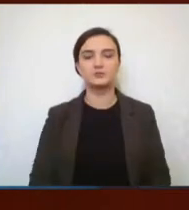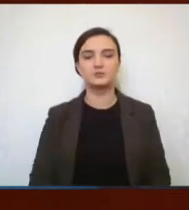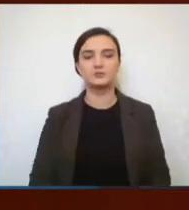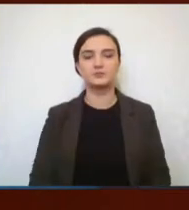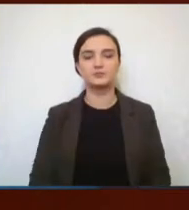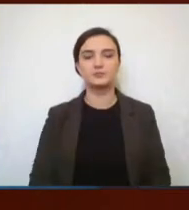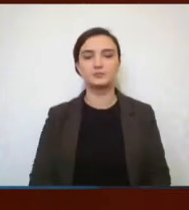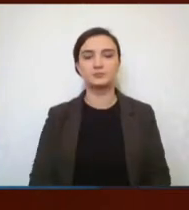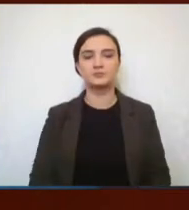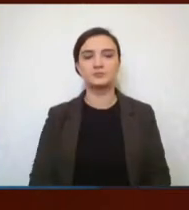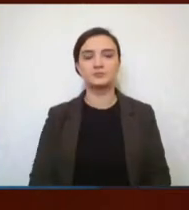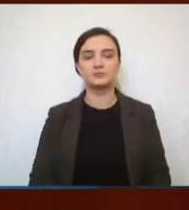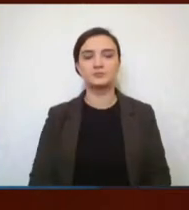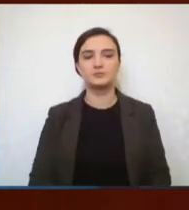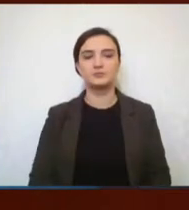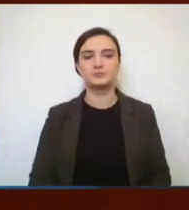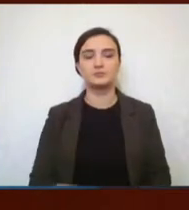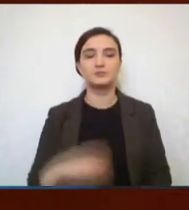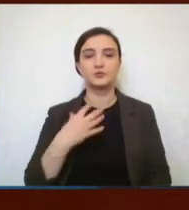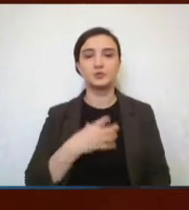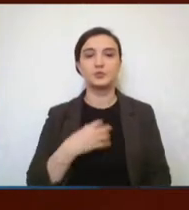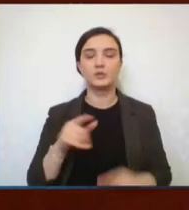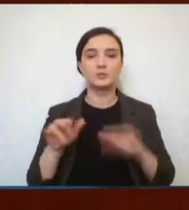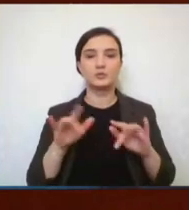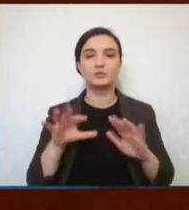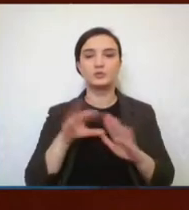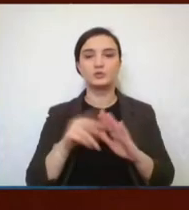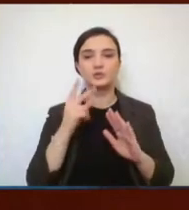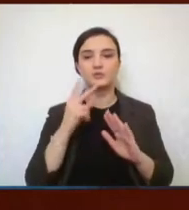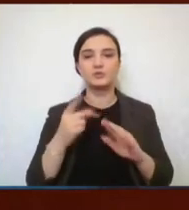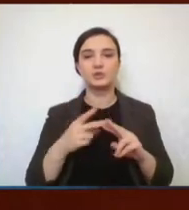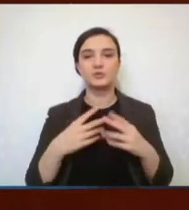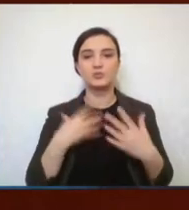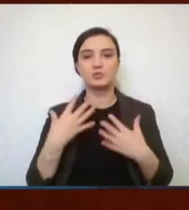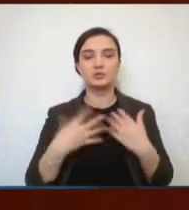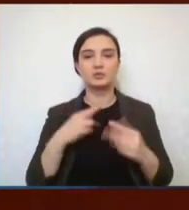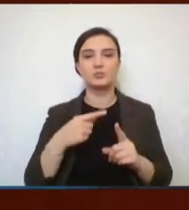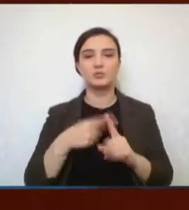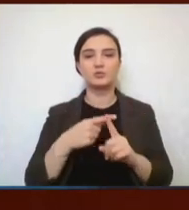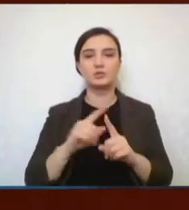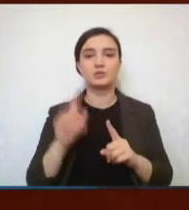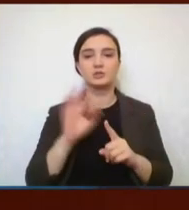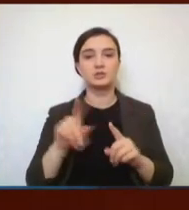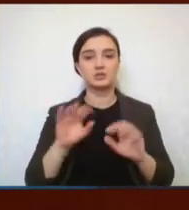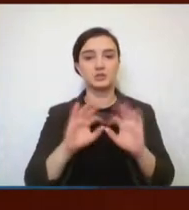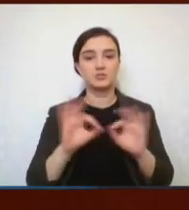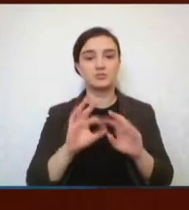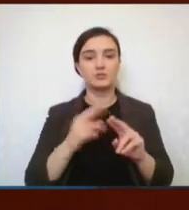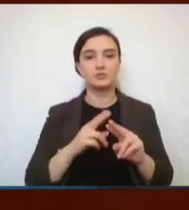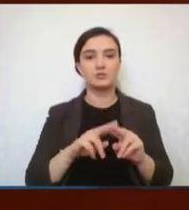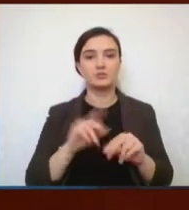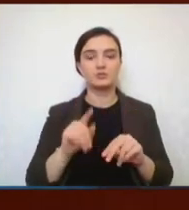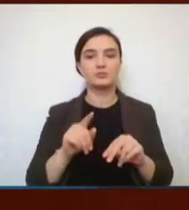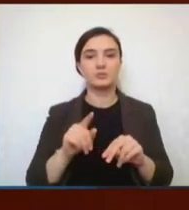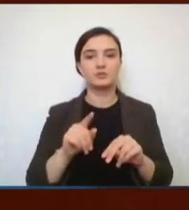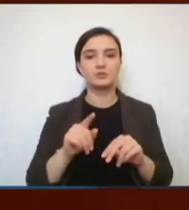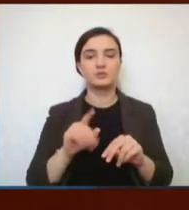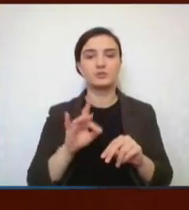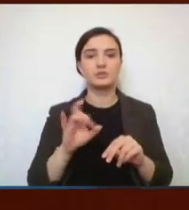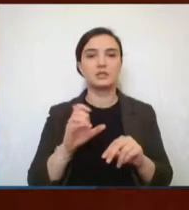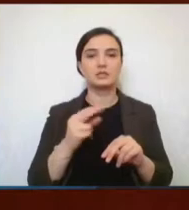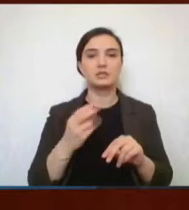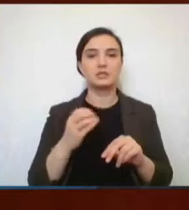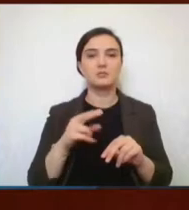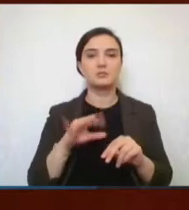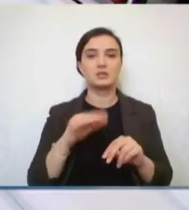დავინახოთ სწორედ ის ემოცია და პოზიტივი, რაზედაც შენ საუბრობდი. ამიტომ რეცეპტი რეალობის